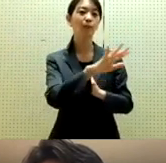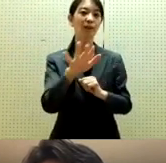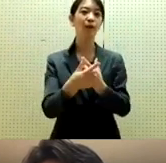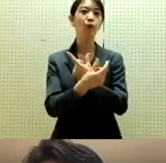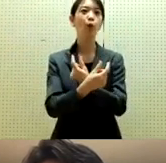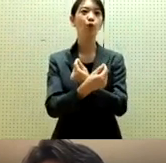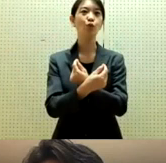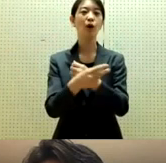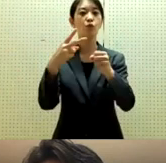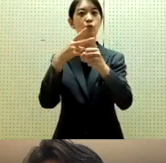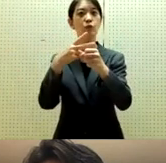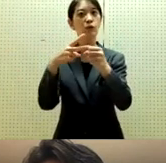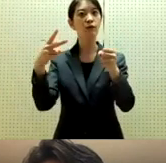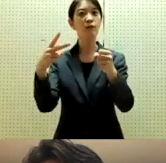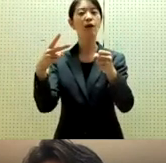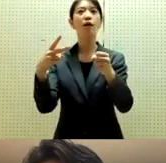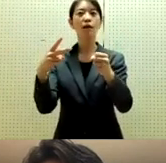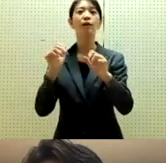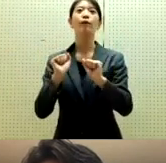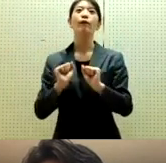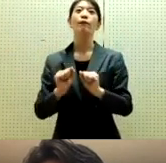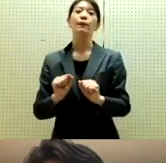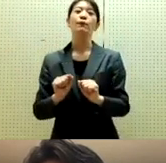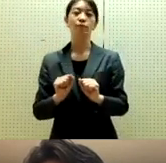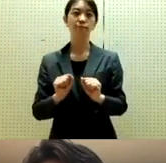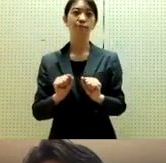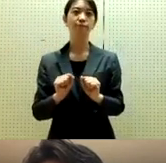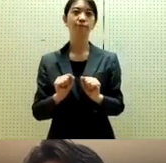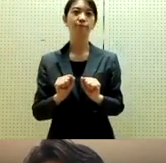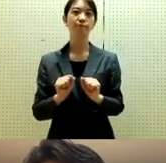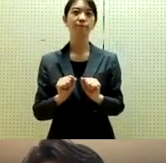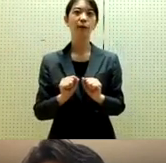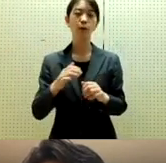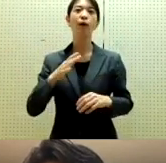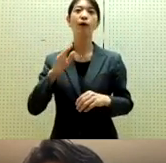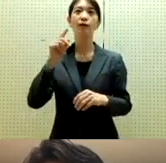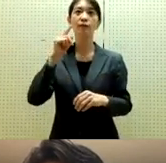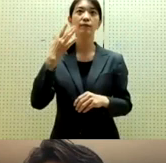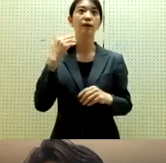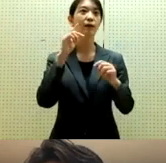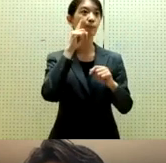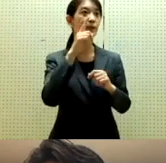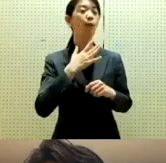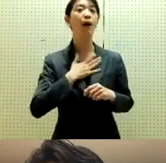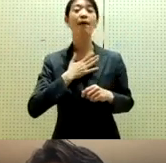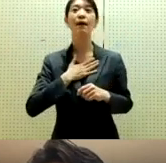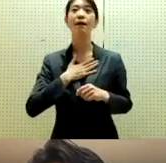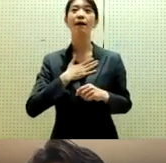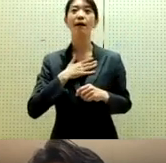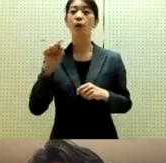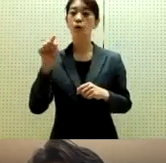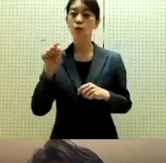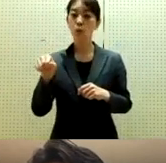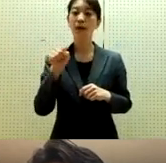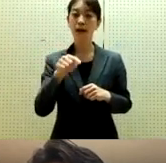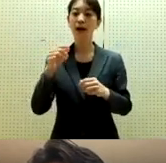生のレベルでこうやられようとしてるんだなということはすごく見えました。で、それがですねやっぱり喜びと学びにつなが